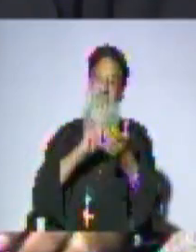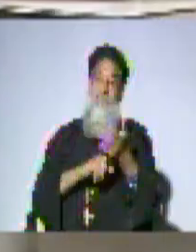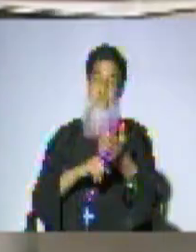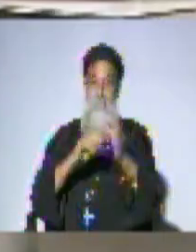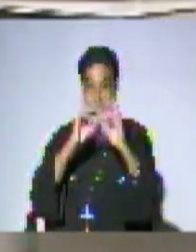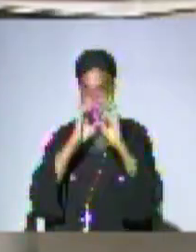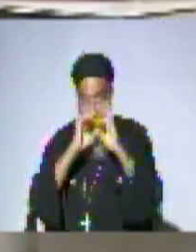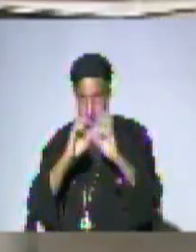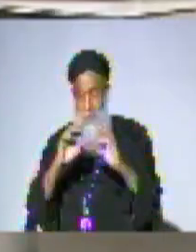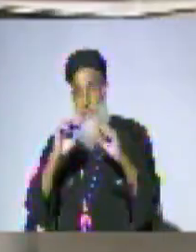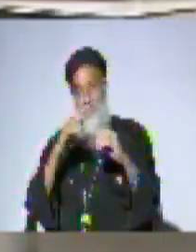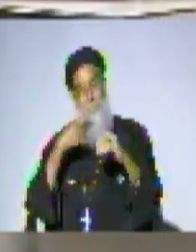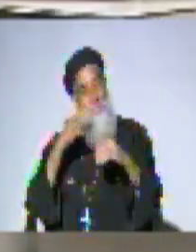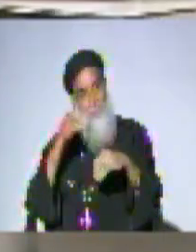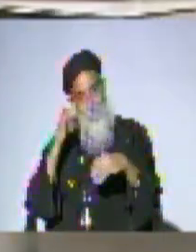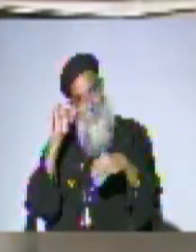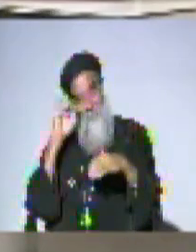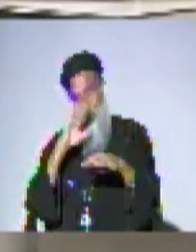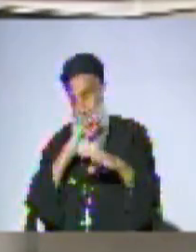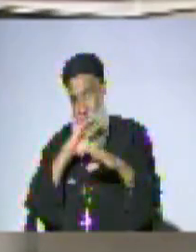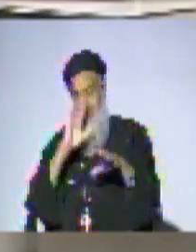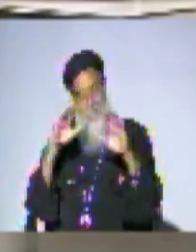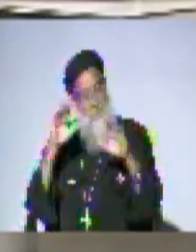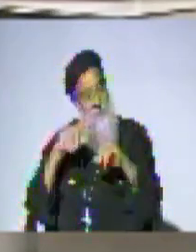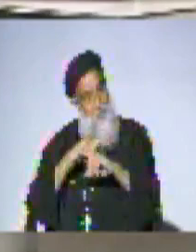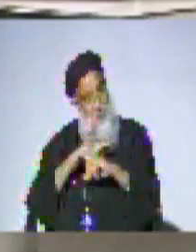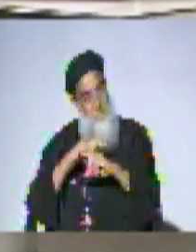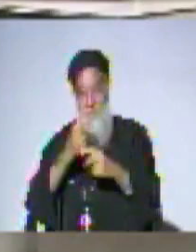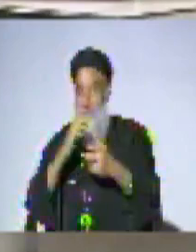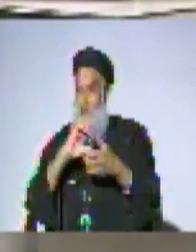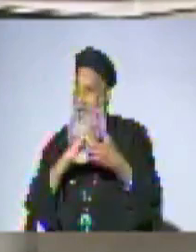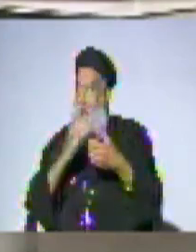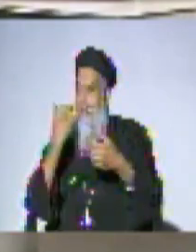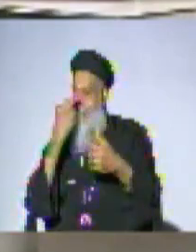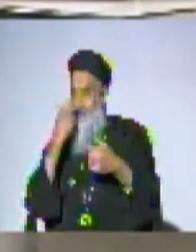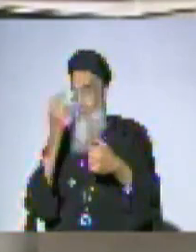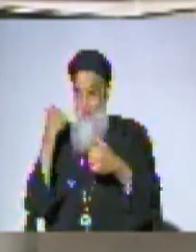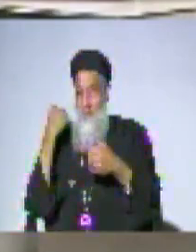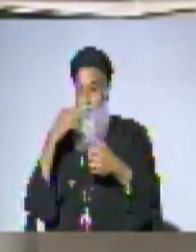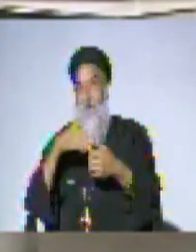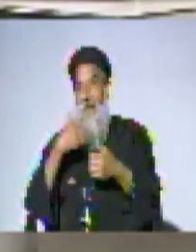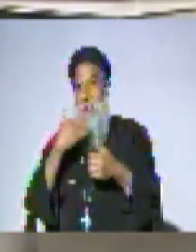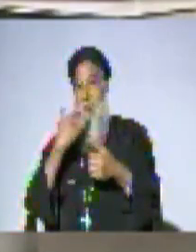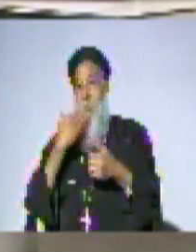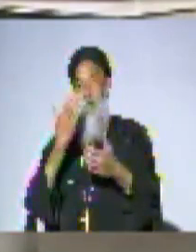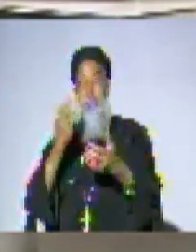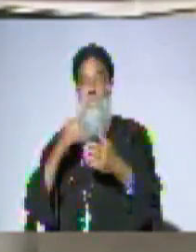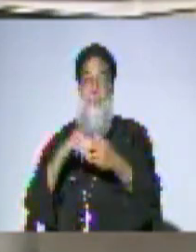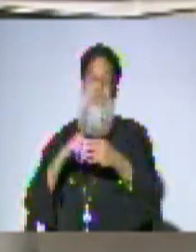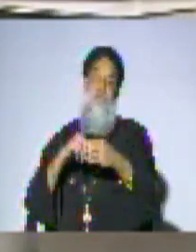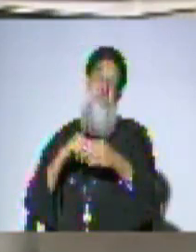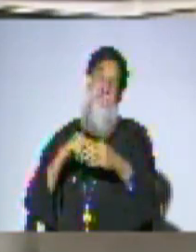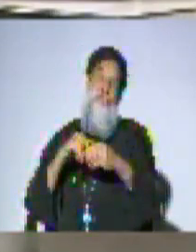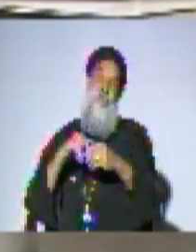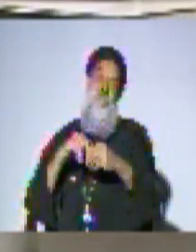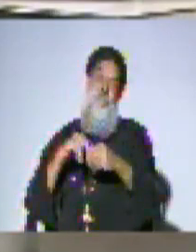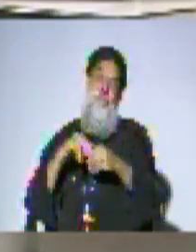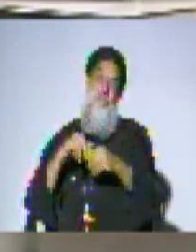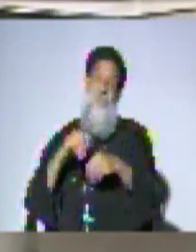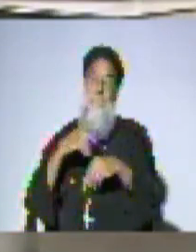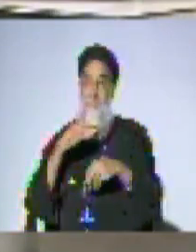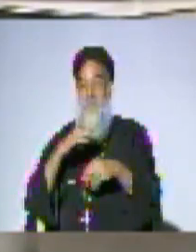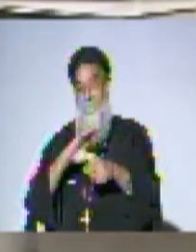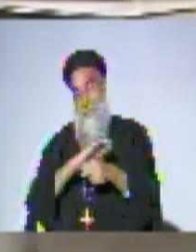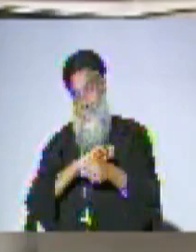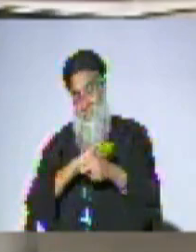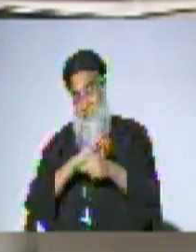غير الدموية يعني مش حيوانات ولا طيور زي العهد القديم، بس الناطقة يا سيدنا يعني ناطقة، وحتى بنسمي